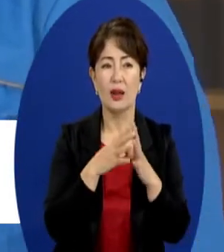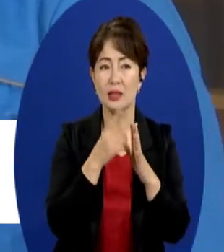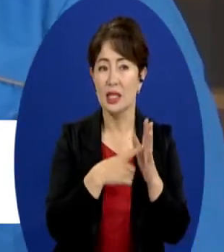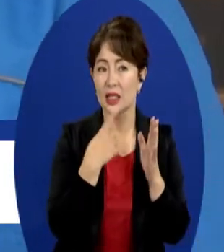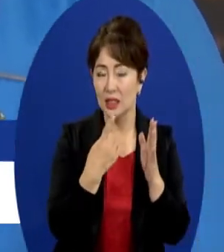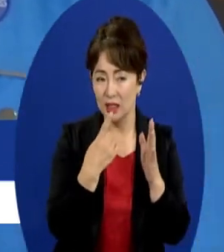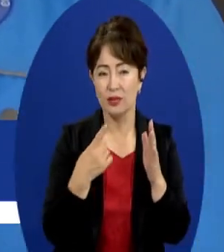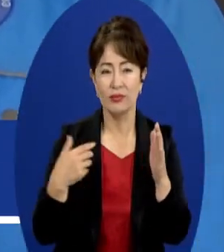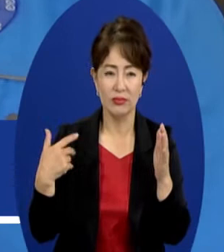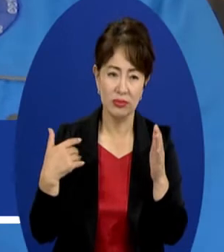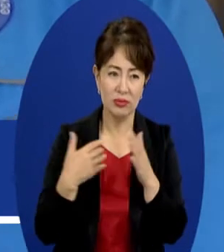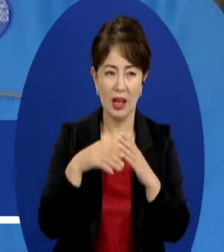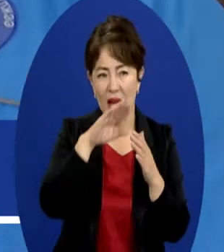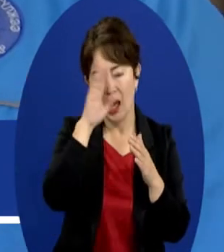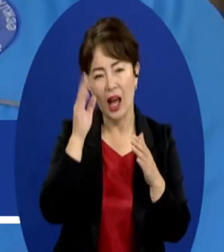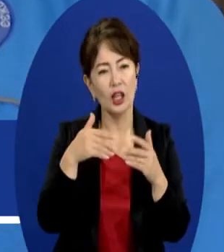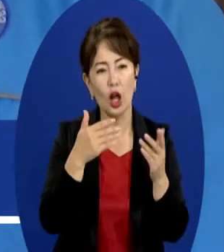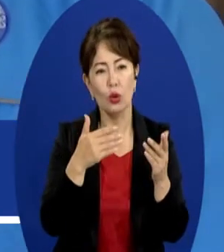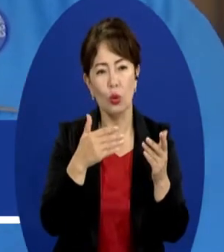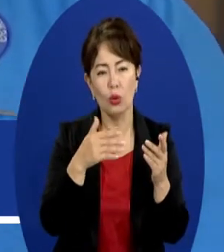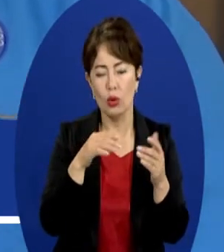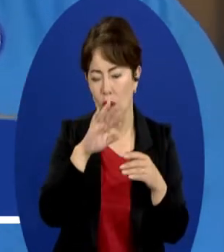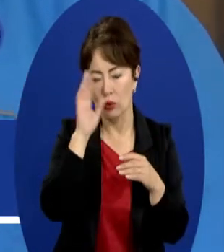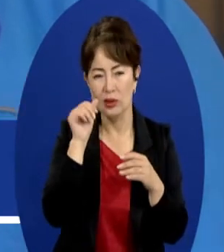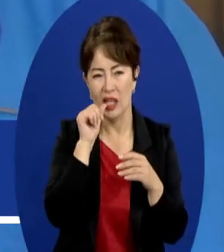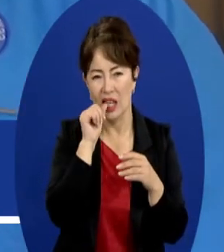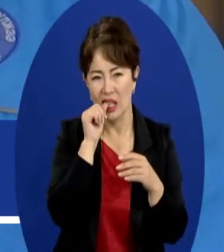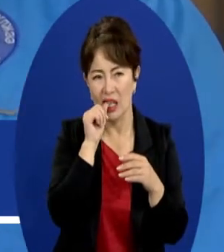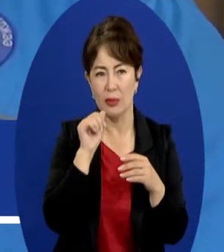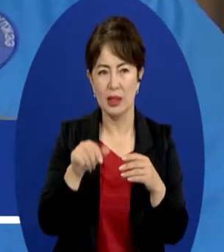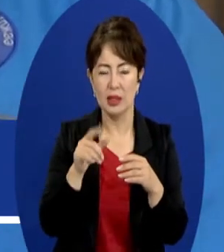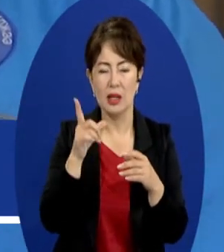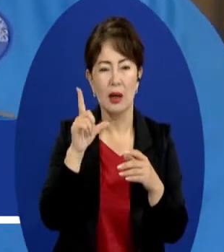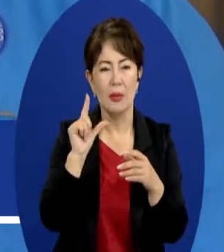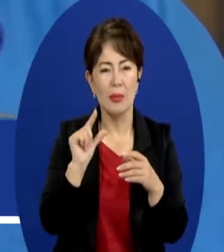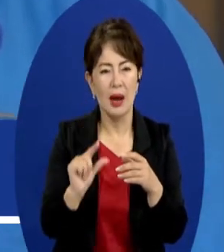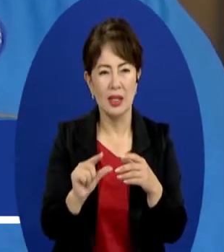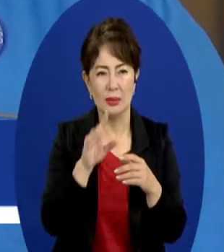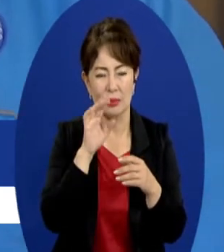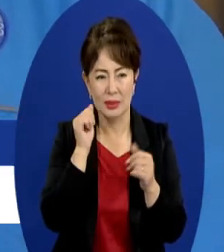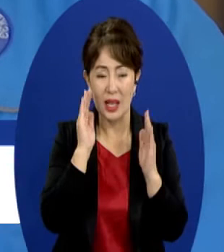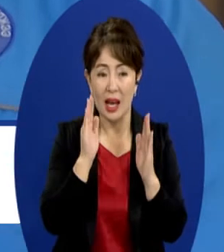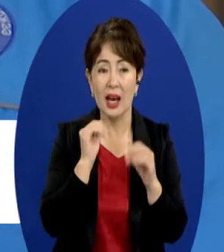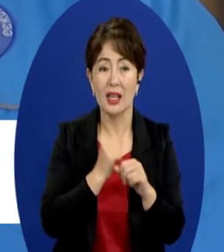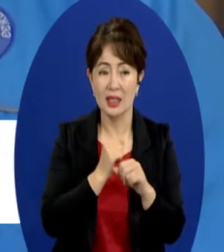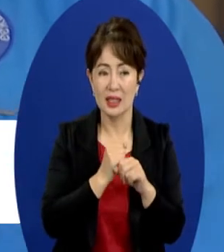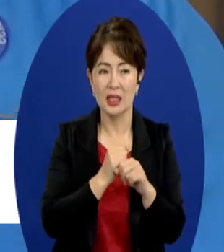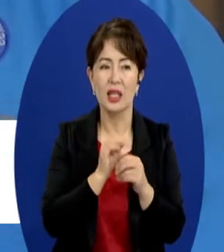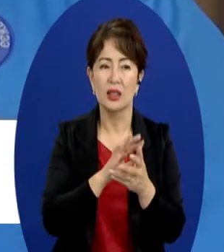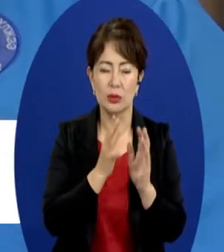уулна халаалт өгөхгүй барьж байгаа. Эрт дулааны эрч мөчөөр ангахгүй барьж байгаа. Аль болох багасгах талдаа гардаг. Ер нь